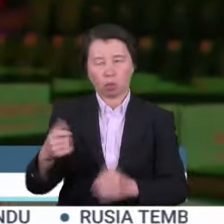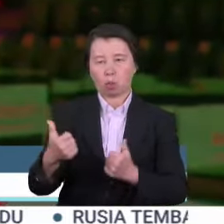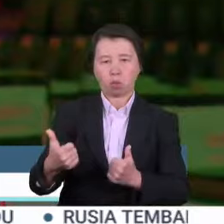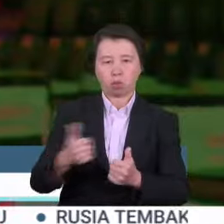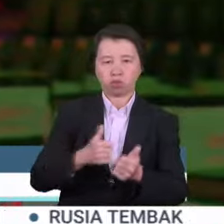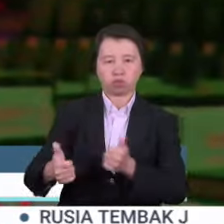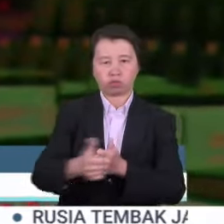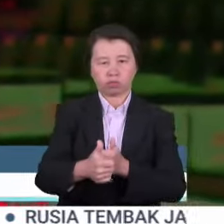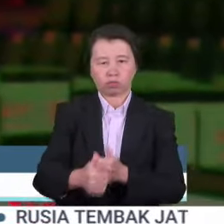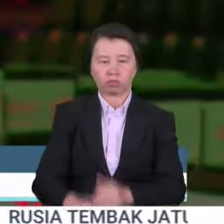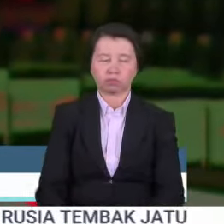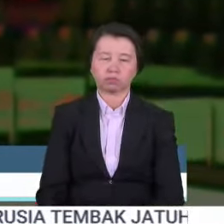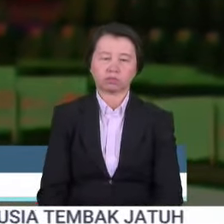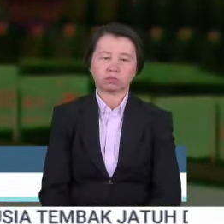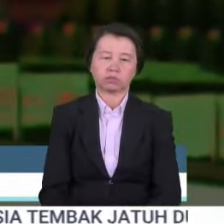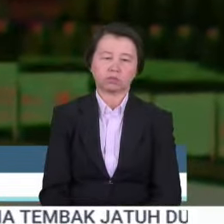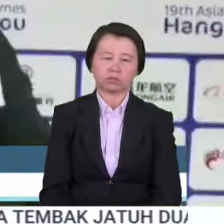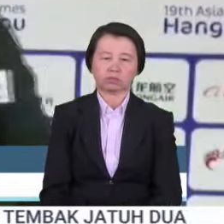emas.